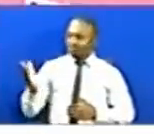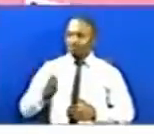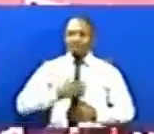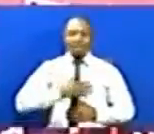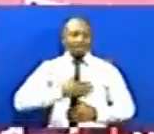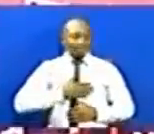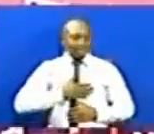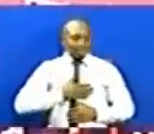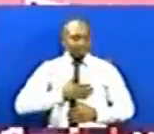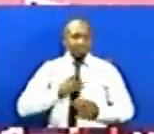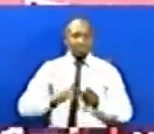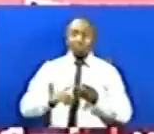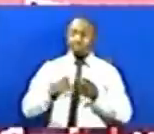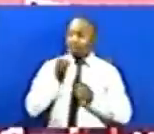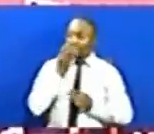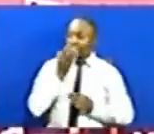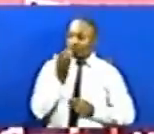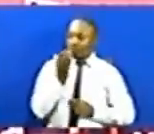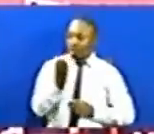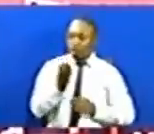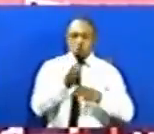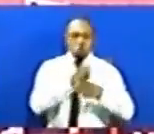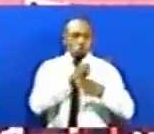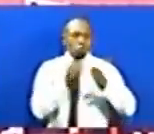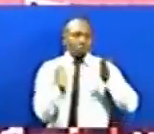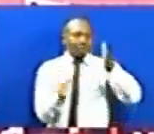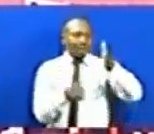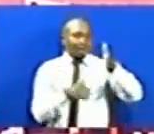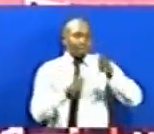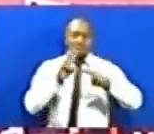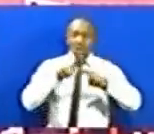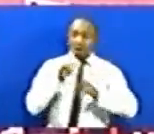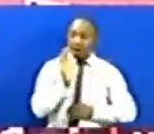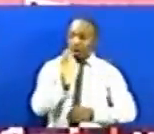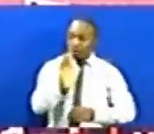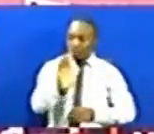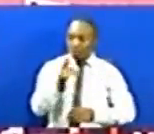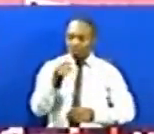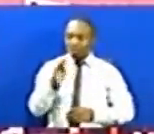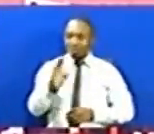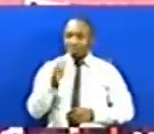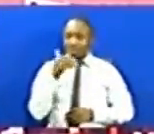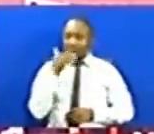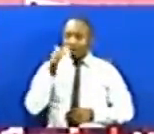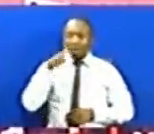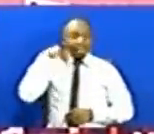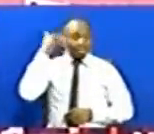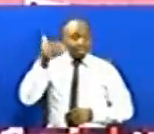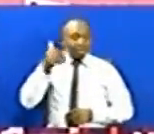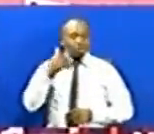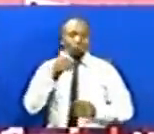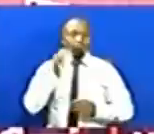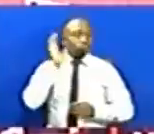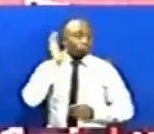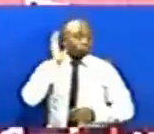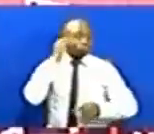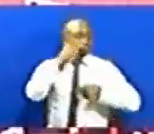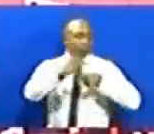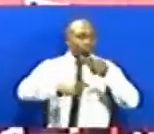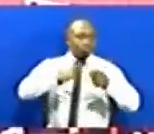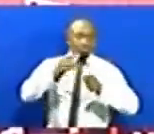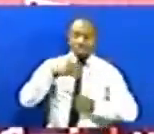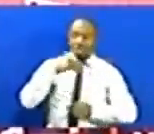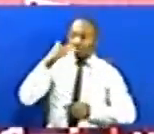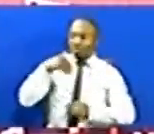Na asante Gervas Mwatebela na taarifa hiyo kuhusu daladala. Kaa hapo hapo katika TBC Radio, kesho utapata muendelezo wa